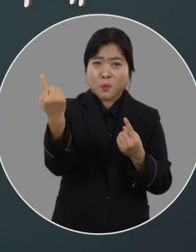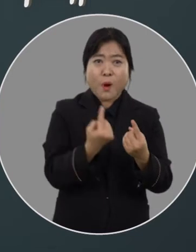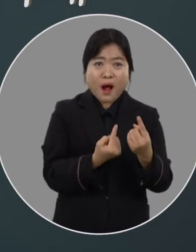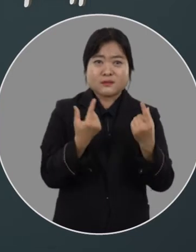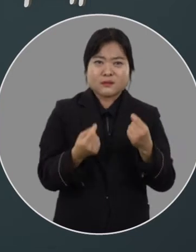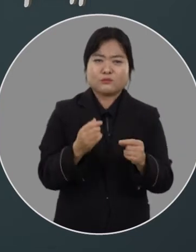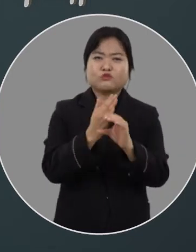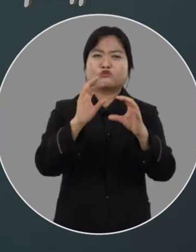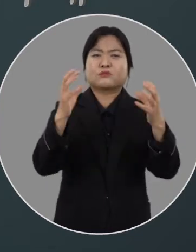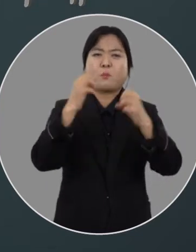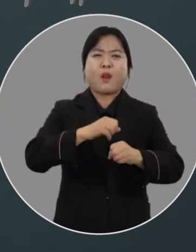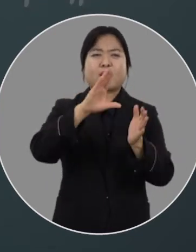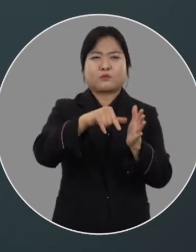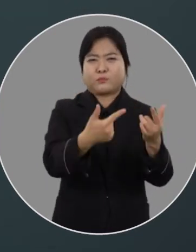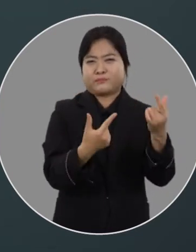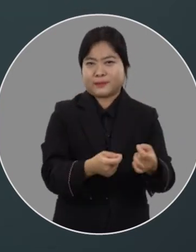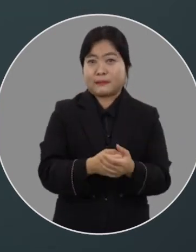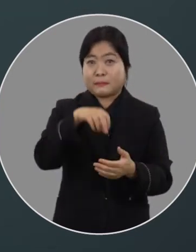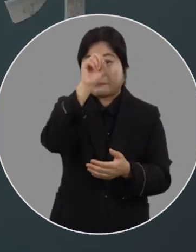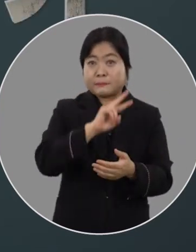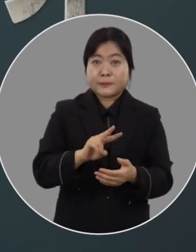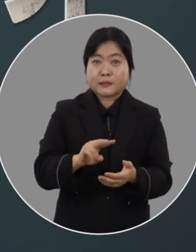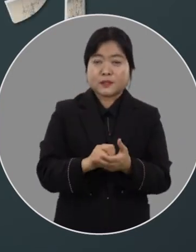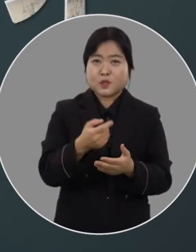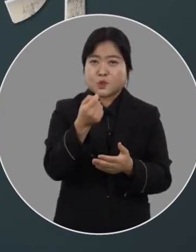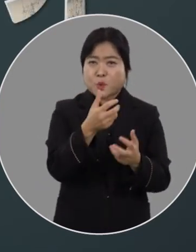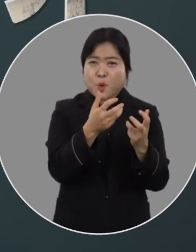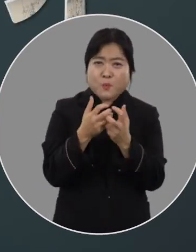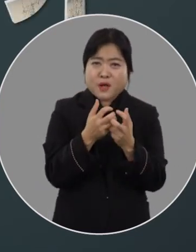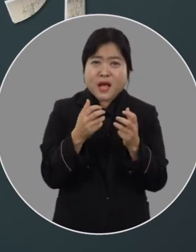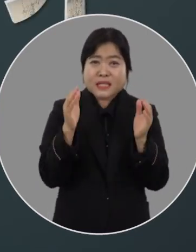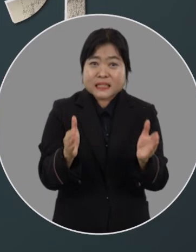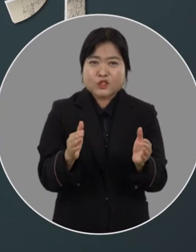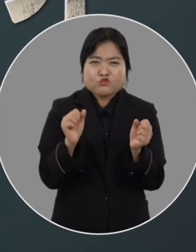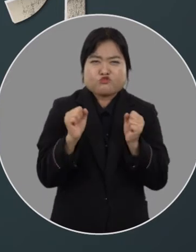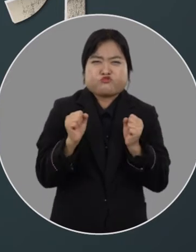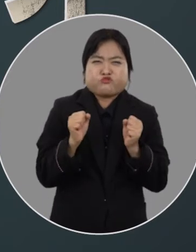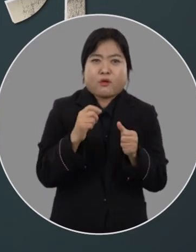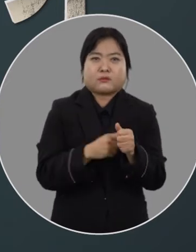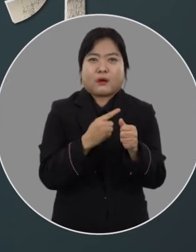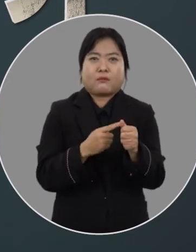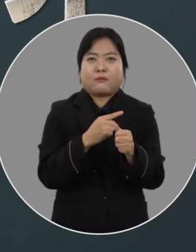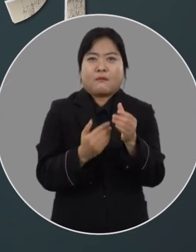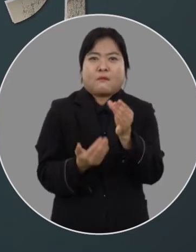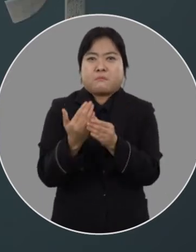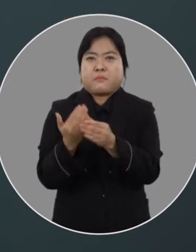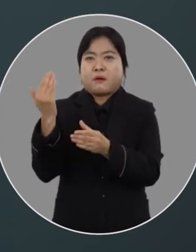중세 몰락기도 마찬가지였습니다. 갑자기 소빙하기라고 추워지면서 자연재앙들이 일어났기